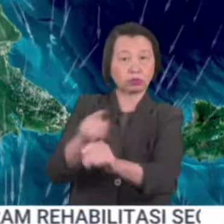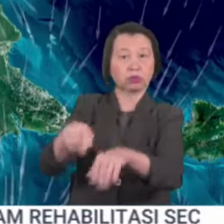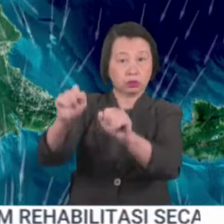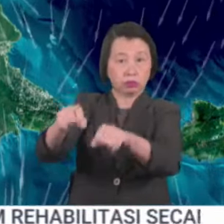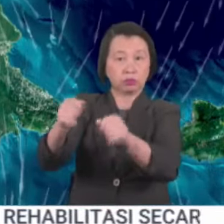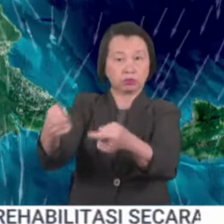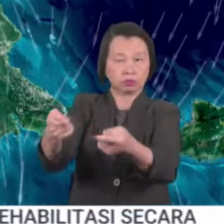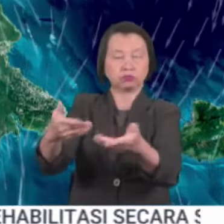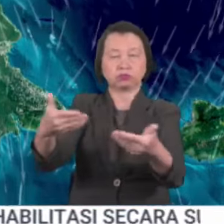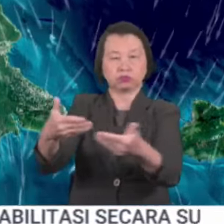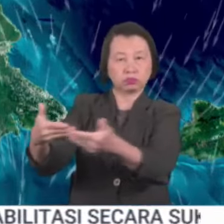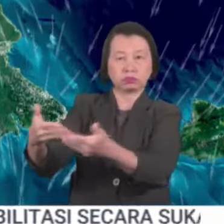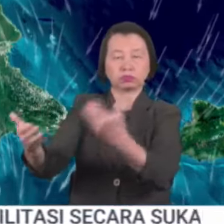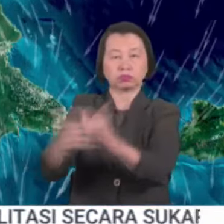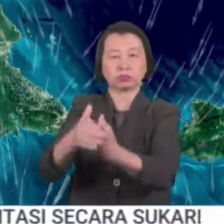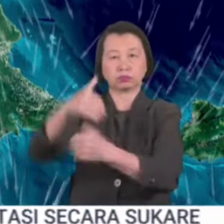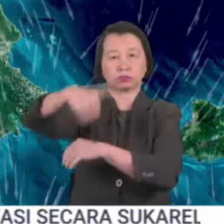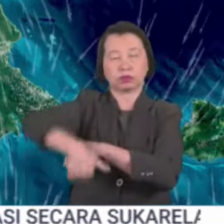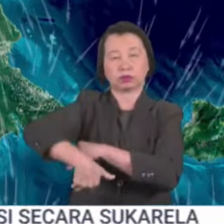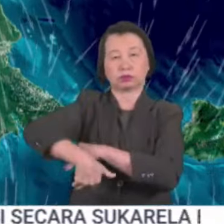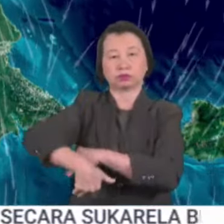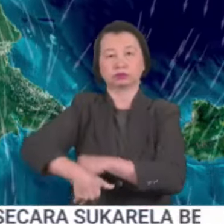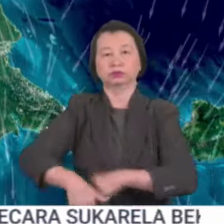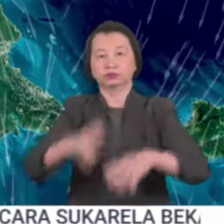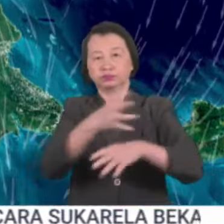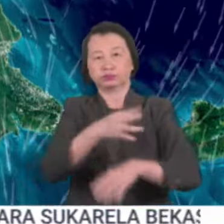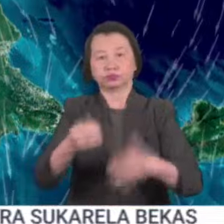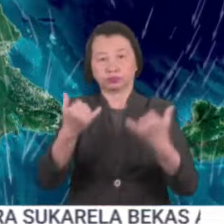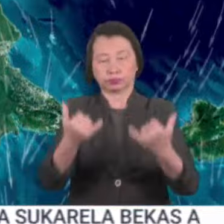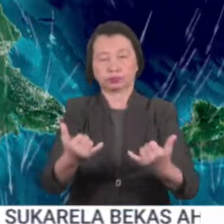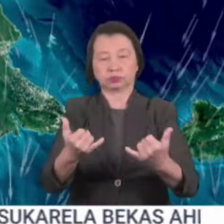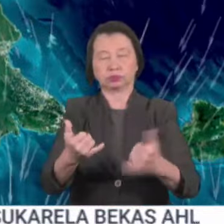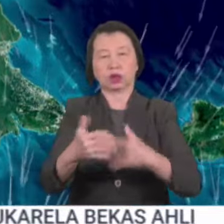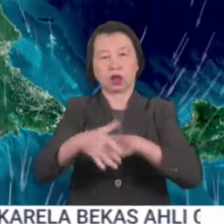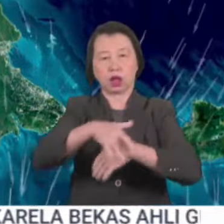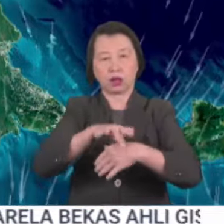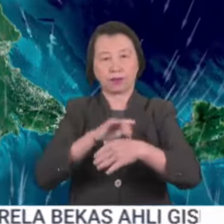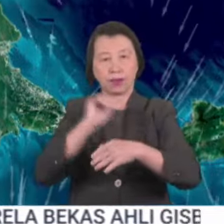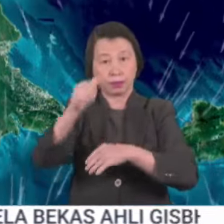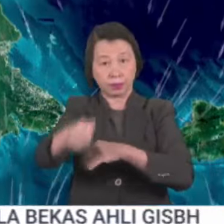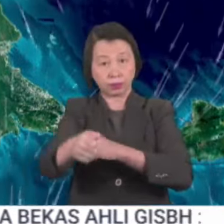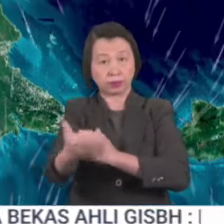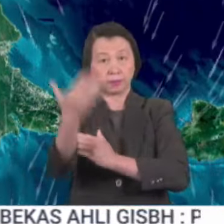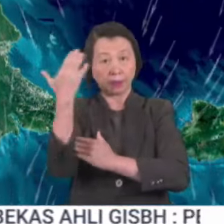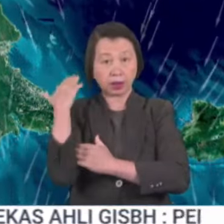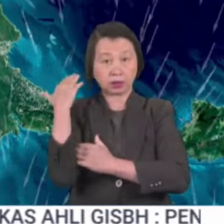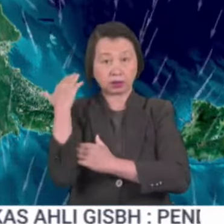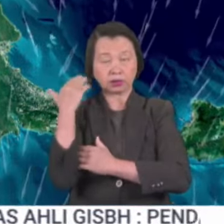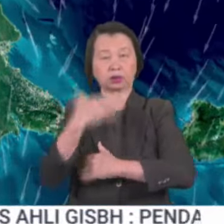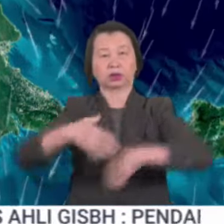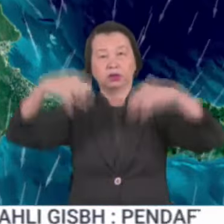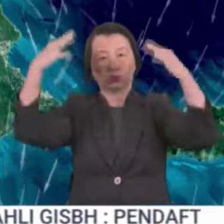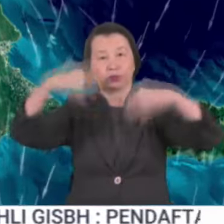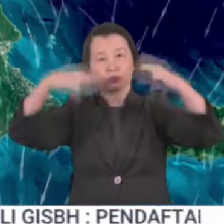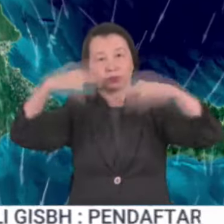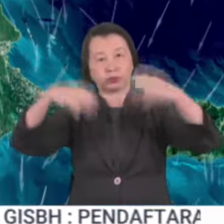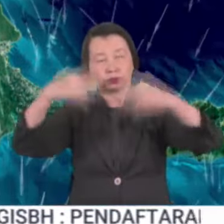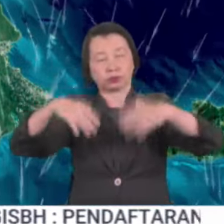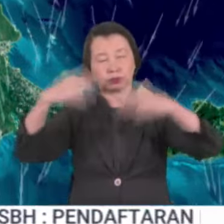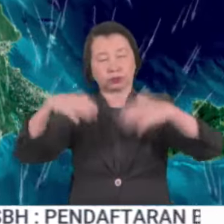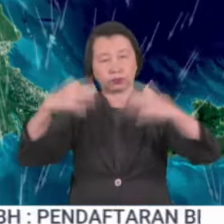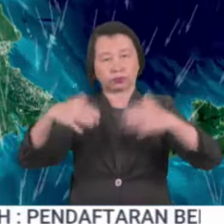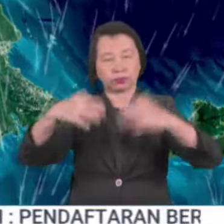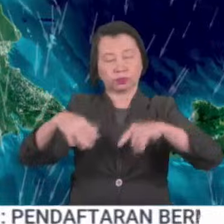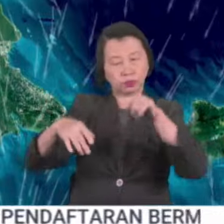mampu untuk berlanjutan sehingga ke waktu malam. Dan seterusnya pula, pada awal pagi keesokannya, keadaan cuaca hujan dijangkakan mula